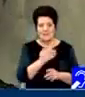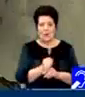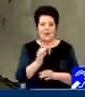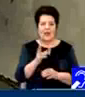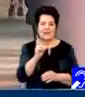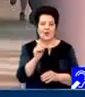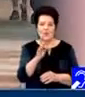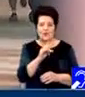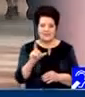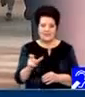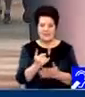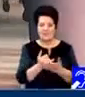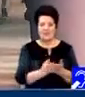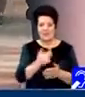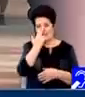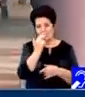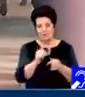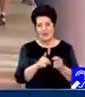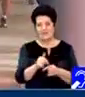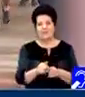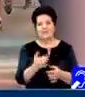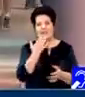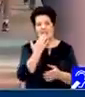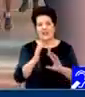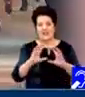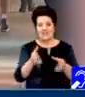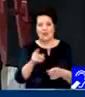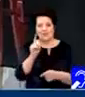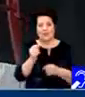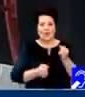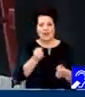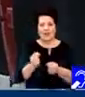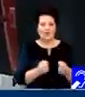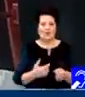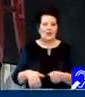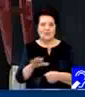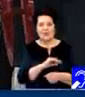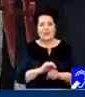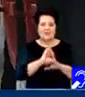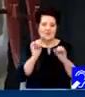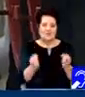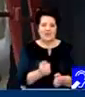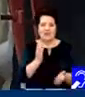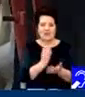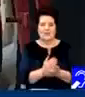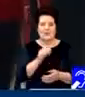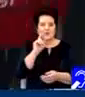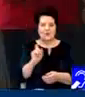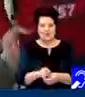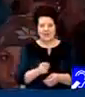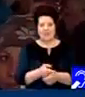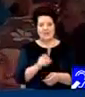curse, subteranele vinăriei au devenit o platformă internațională pentru alergători. Vestea că se alergă și iarna a ajuns din Ucraina și până